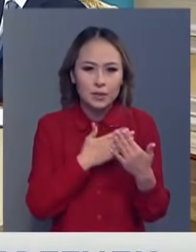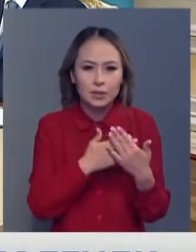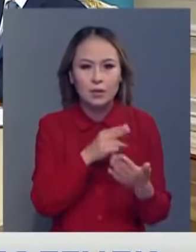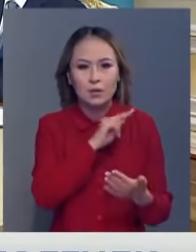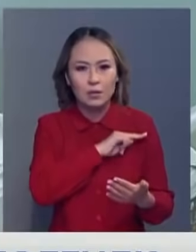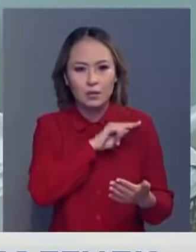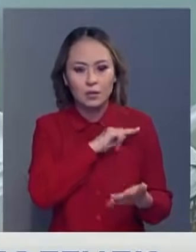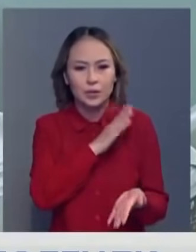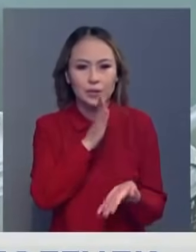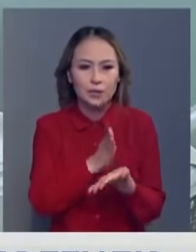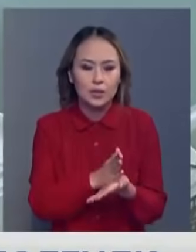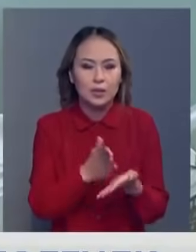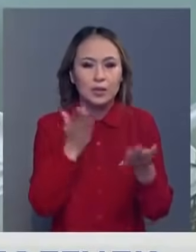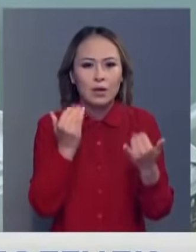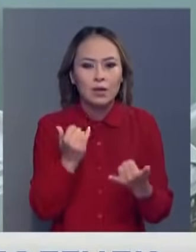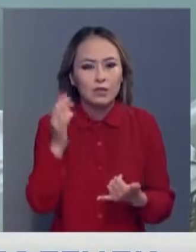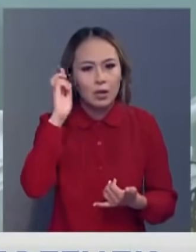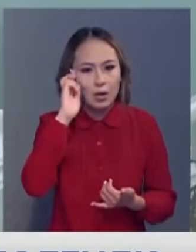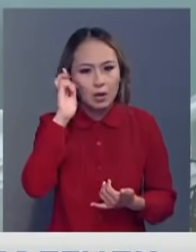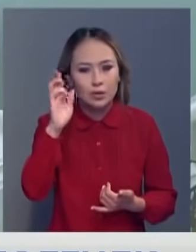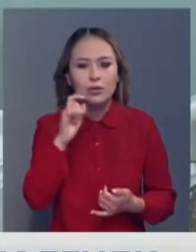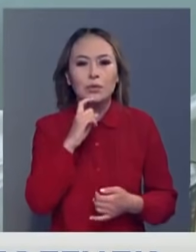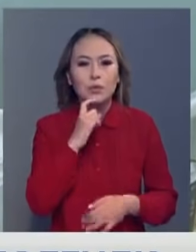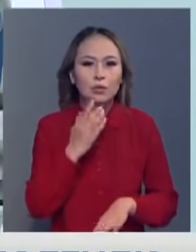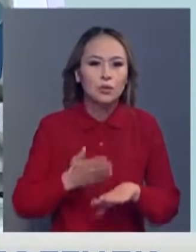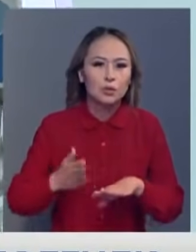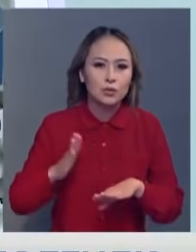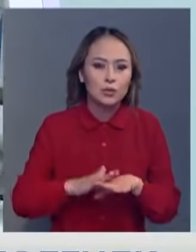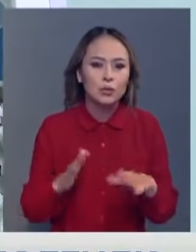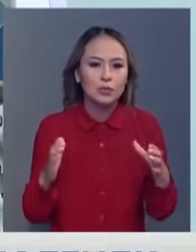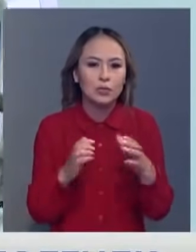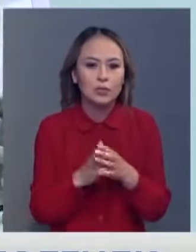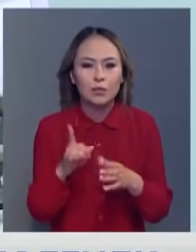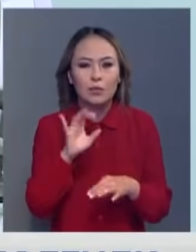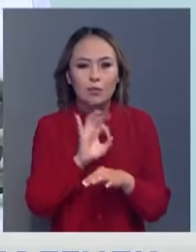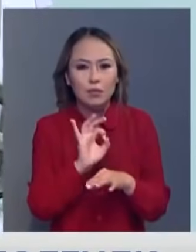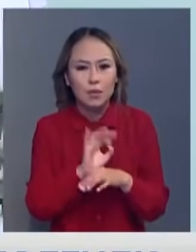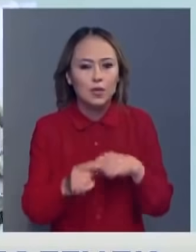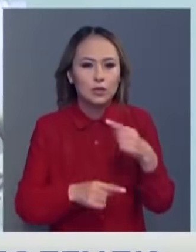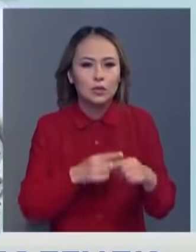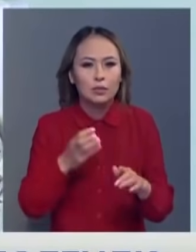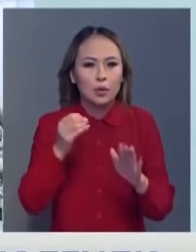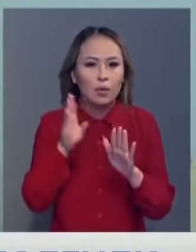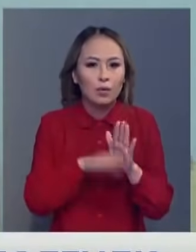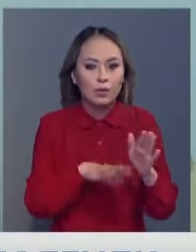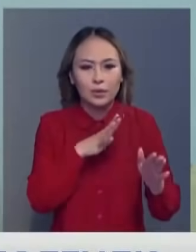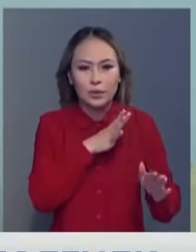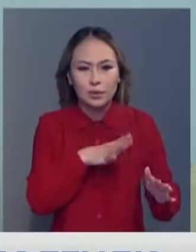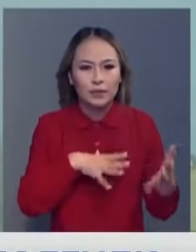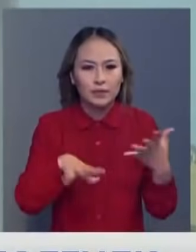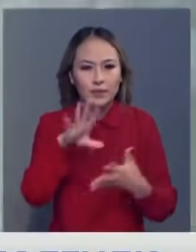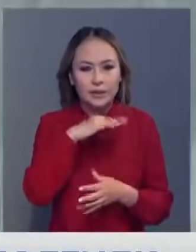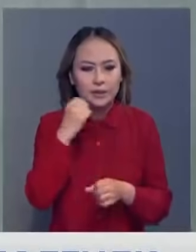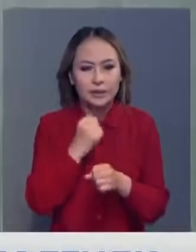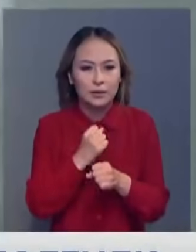асыруда. Қазір ел қиын сәтті бастан кешіп жатыр. Індеттің індеп кетпеу үшін қолдан келгеннің барлығын